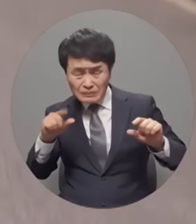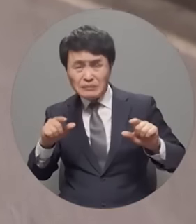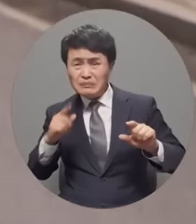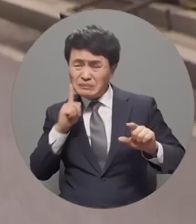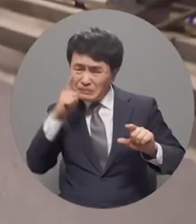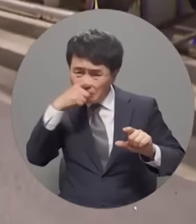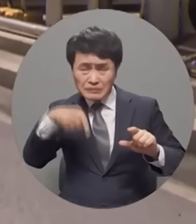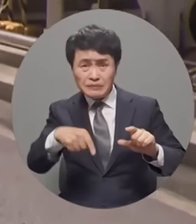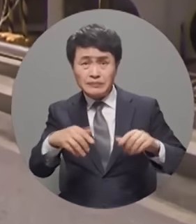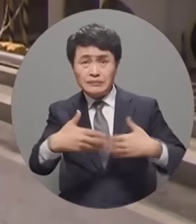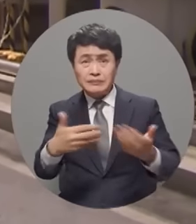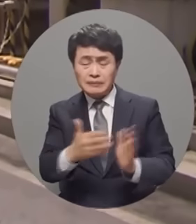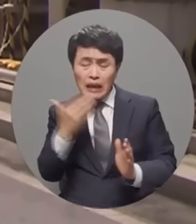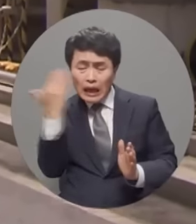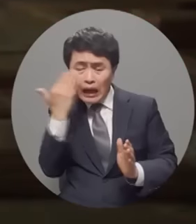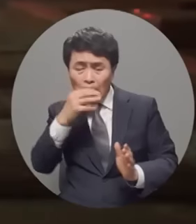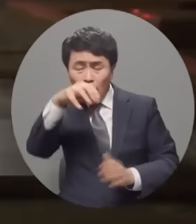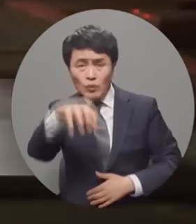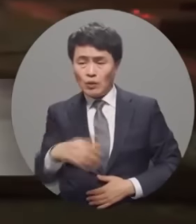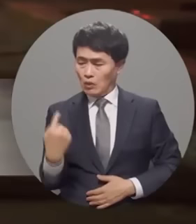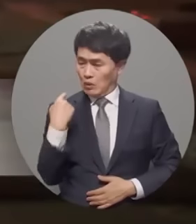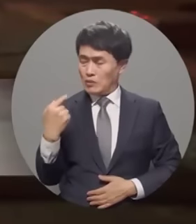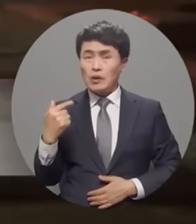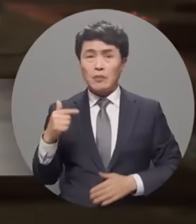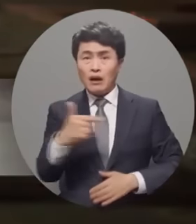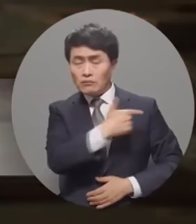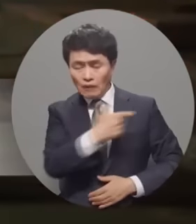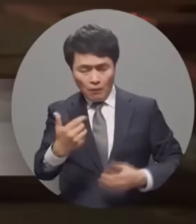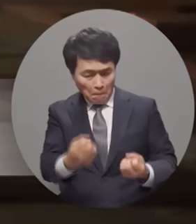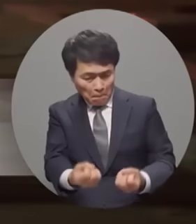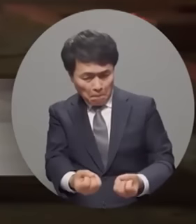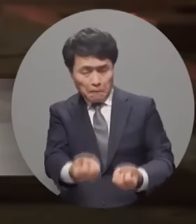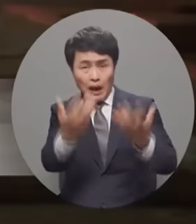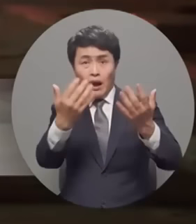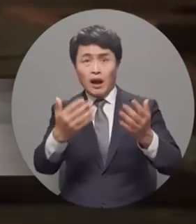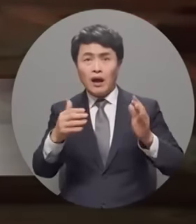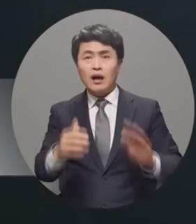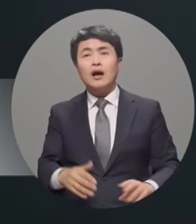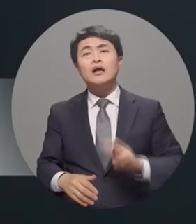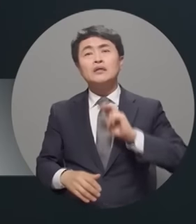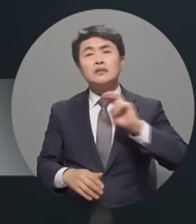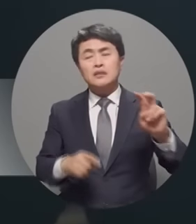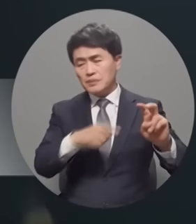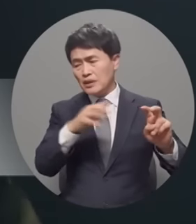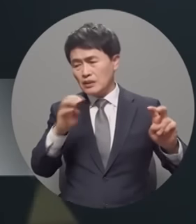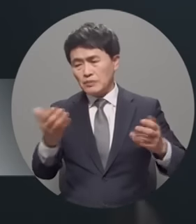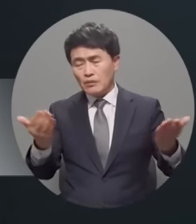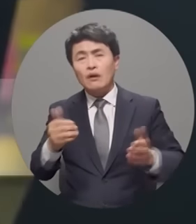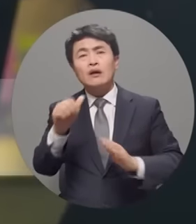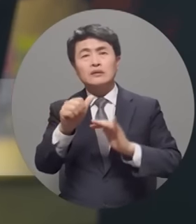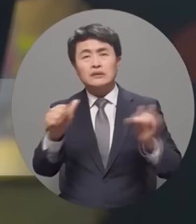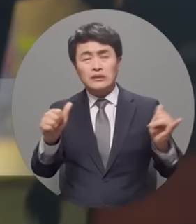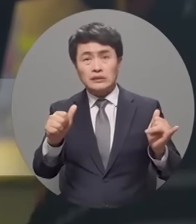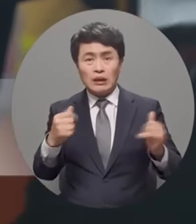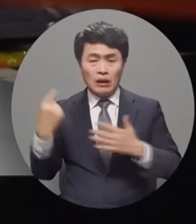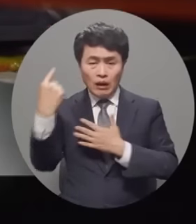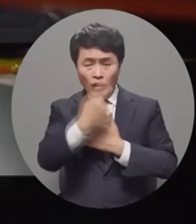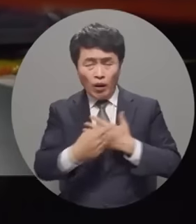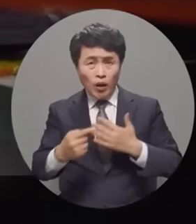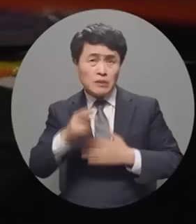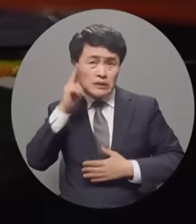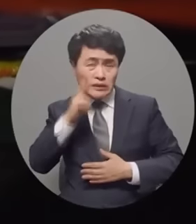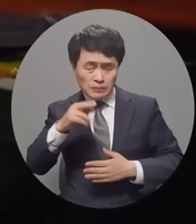이곳 리사이클링 타운에선 어젯밤 대규모 폭발 사고가 발생해 20대에서 40대 노동자 5명이 전신에 중증